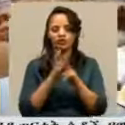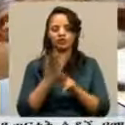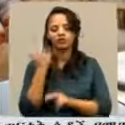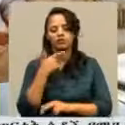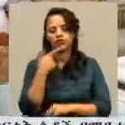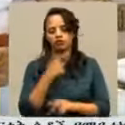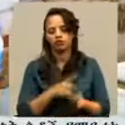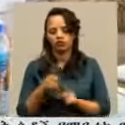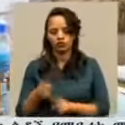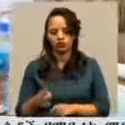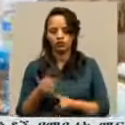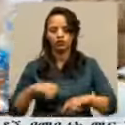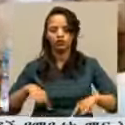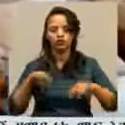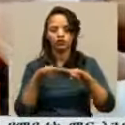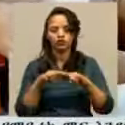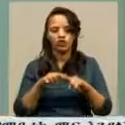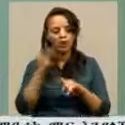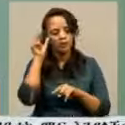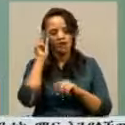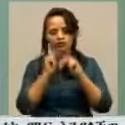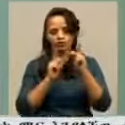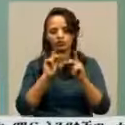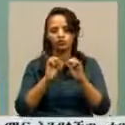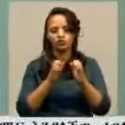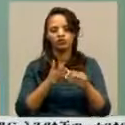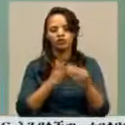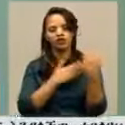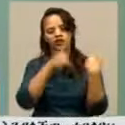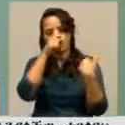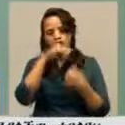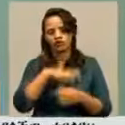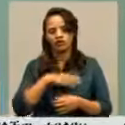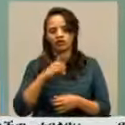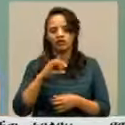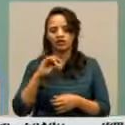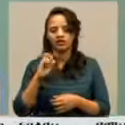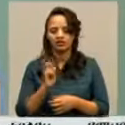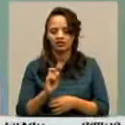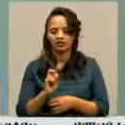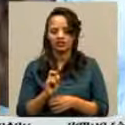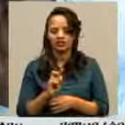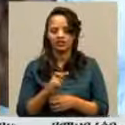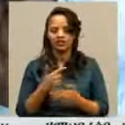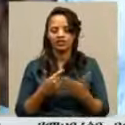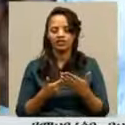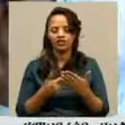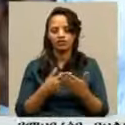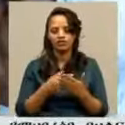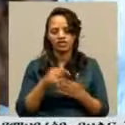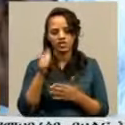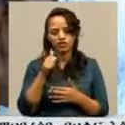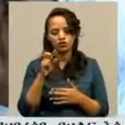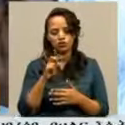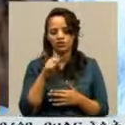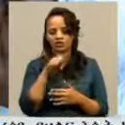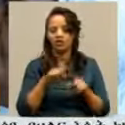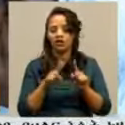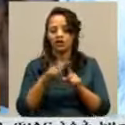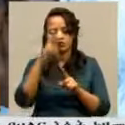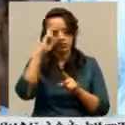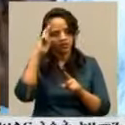ደግሞ የዞኑ ባህል ቱሪዝምና ስፖርት መምሪያ ኃላፊ አቶ ፈለቅ አይሌ ሲሆኑ፣ ይህ እንቁ ሴት በተለያዩ